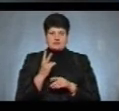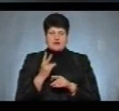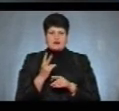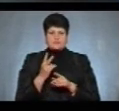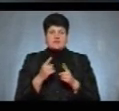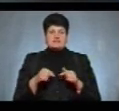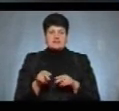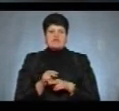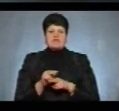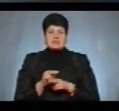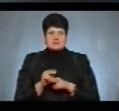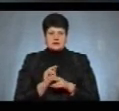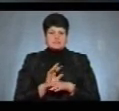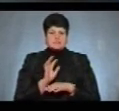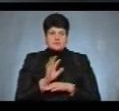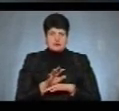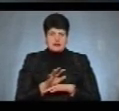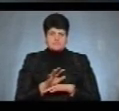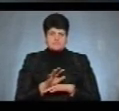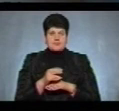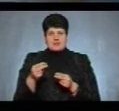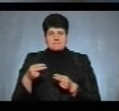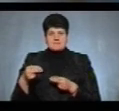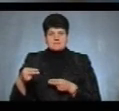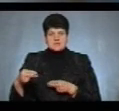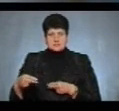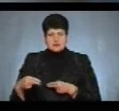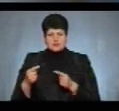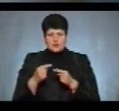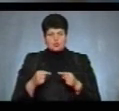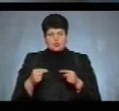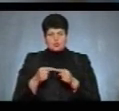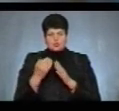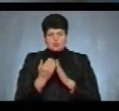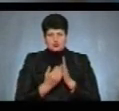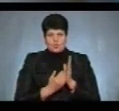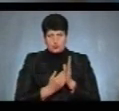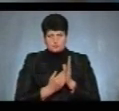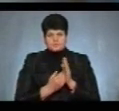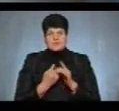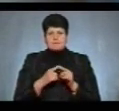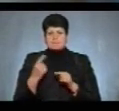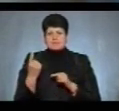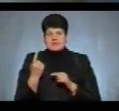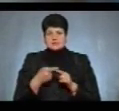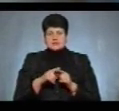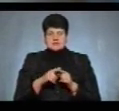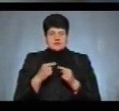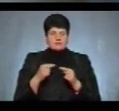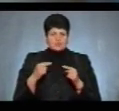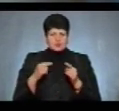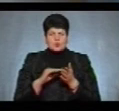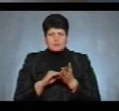виправлень, через які ми направляємо на підписання уточненого протоколу. Перший – це будь-які